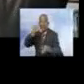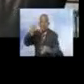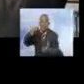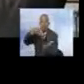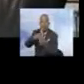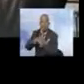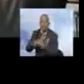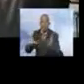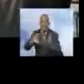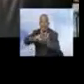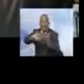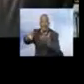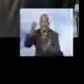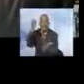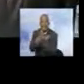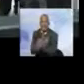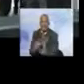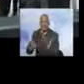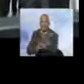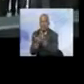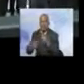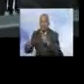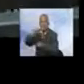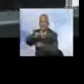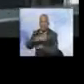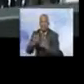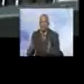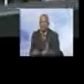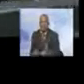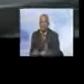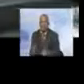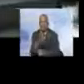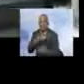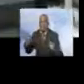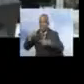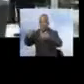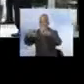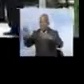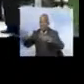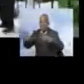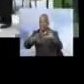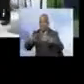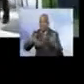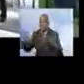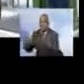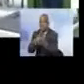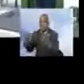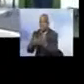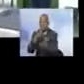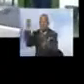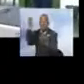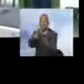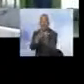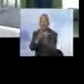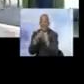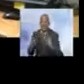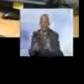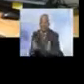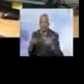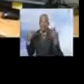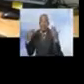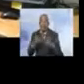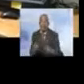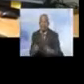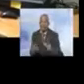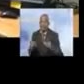jour. Après s'être fait présenter le mode de production de la carte nationale d'identité, le ministre d'État Ahmed Bakayoko a tenu à féliciter et